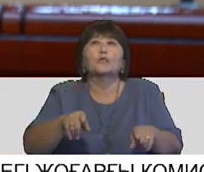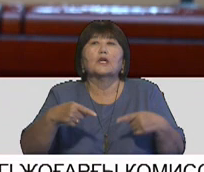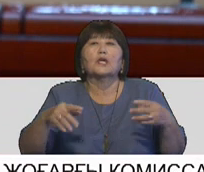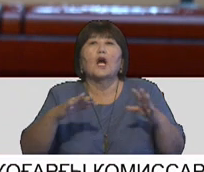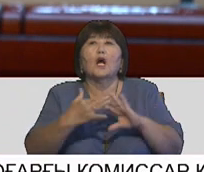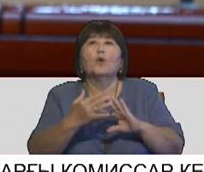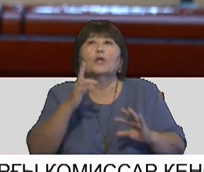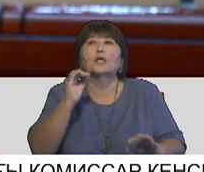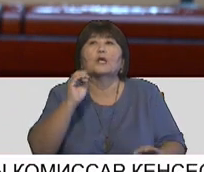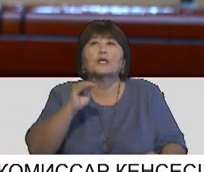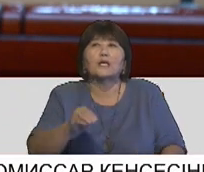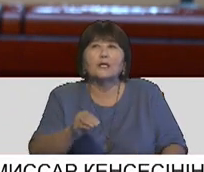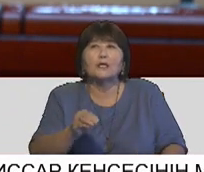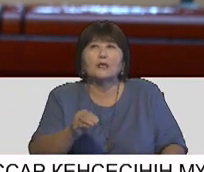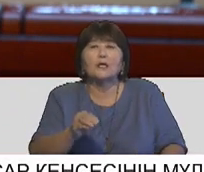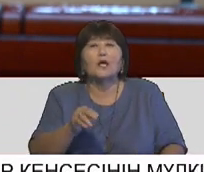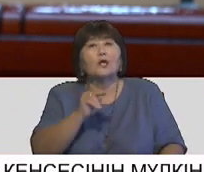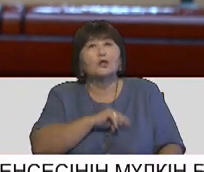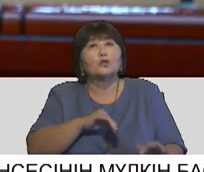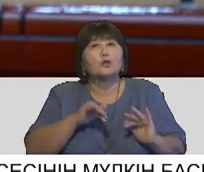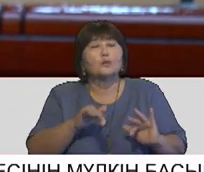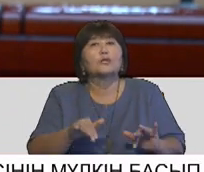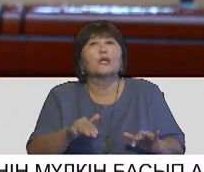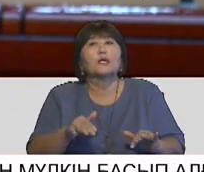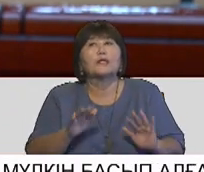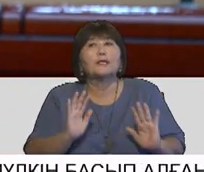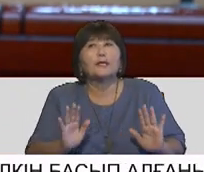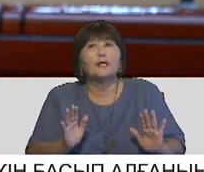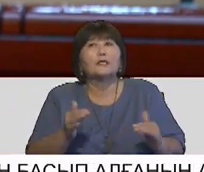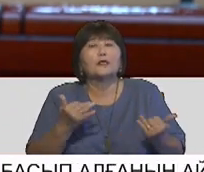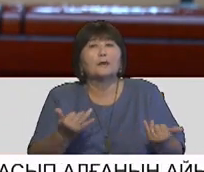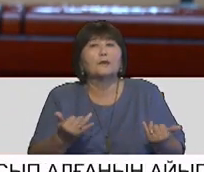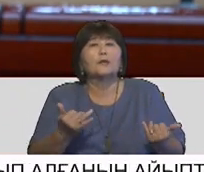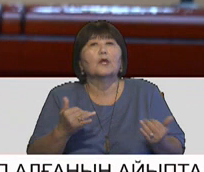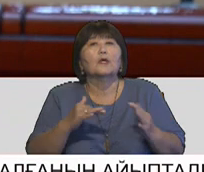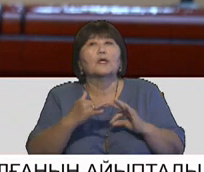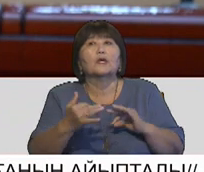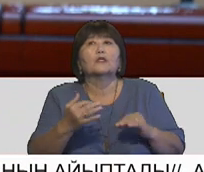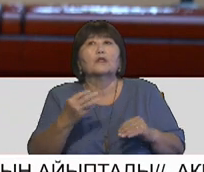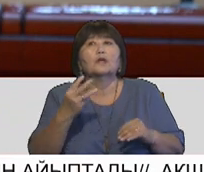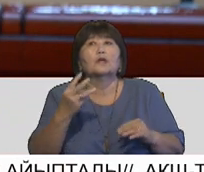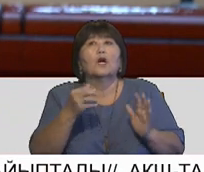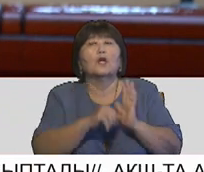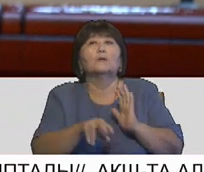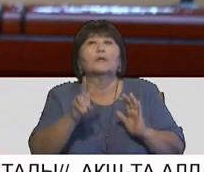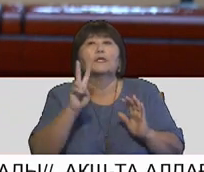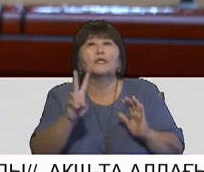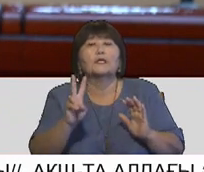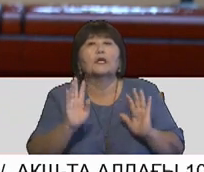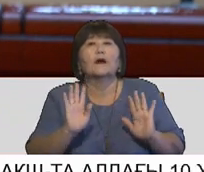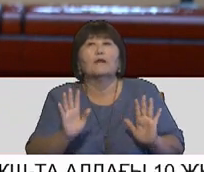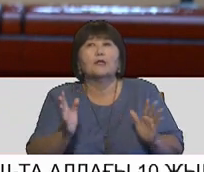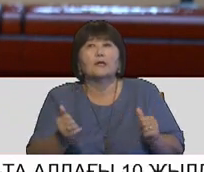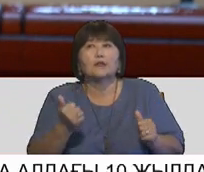кент жаңағы жұмсады, қаржыларын тек қана Бибігүл кенті 3 667 000 қалдырған, соны